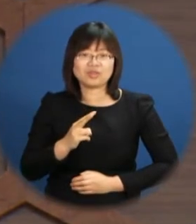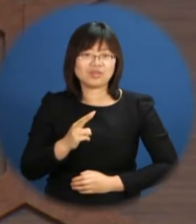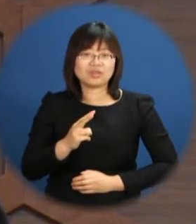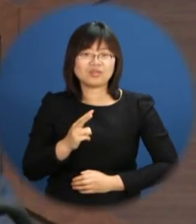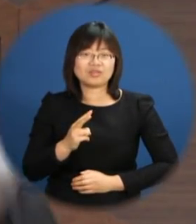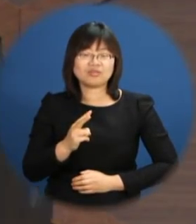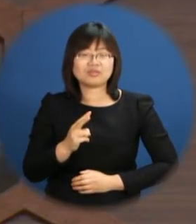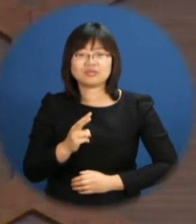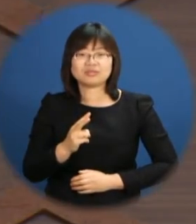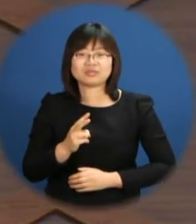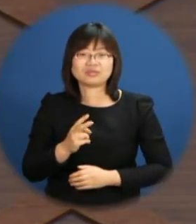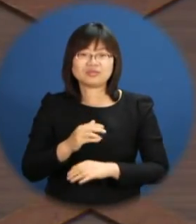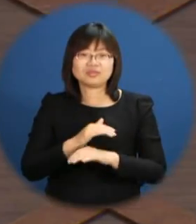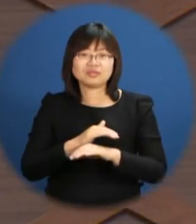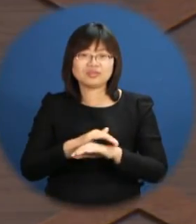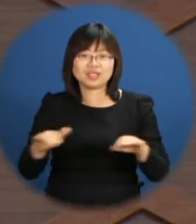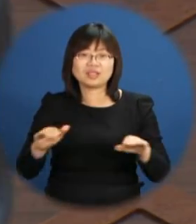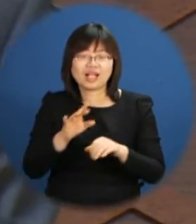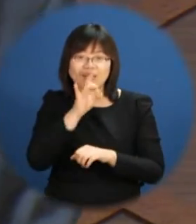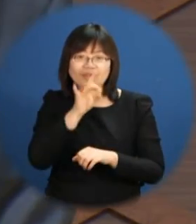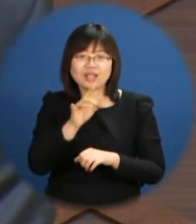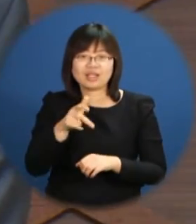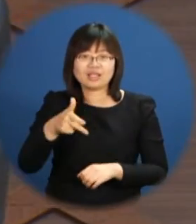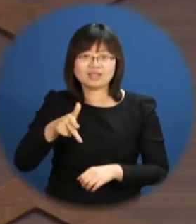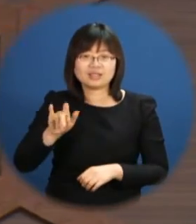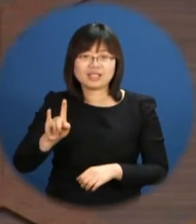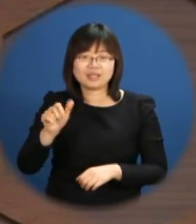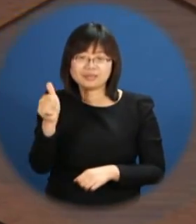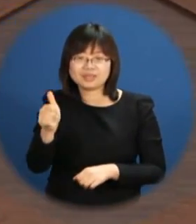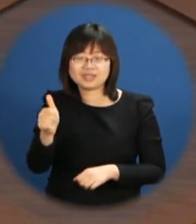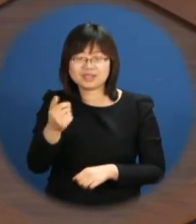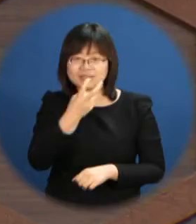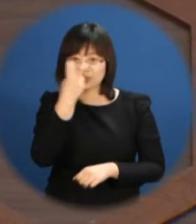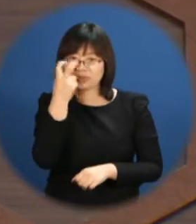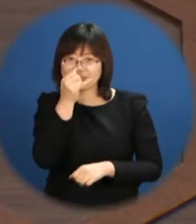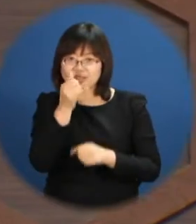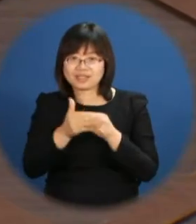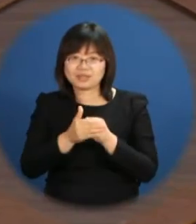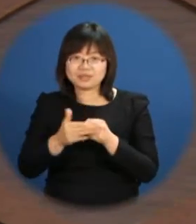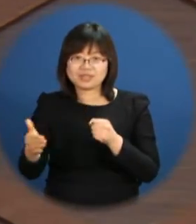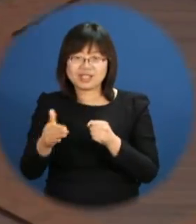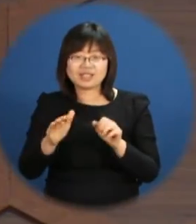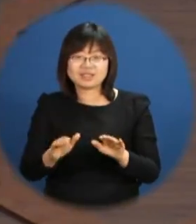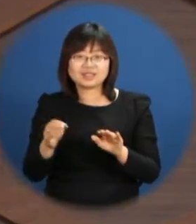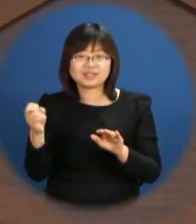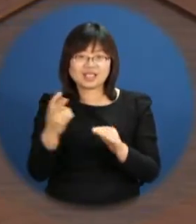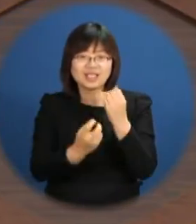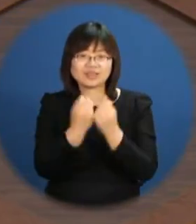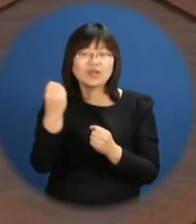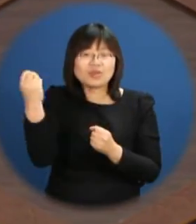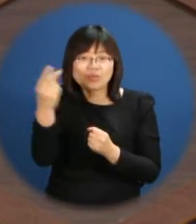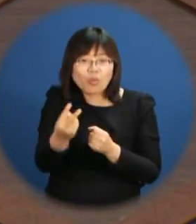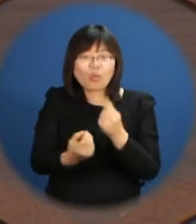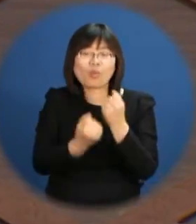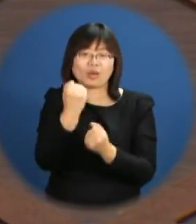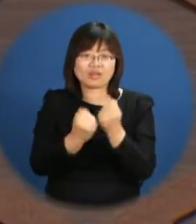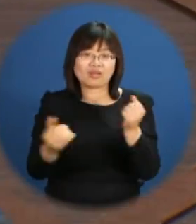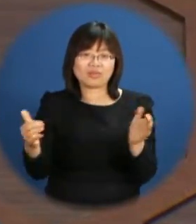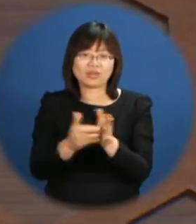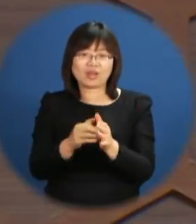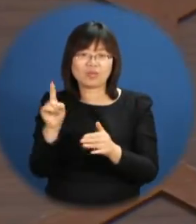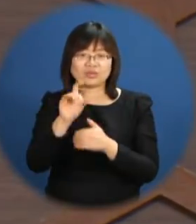났습니다 2개 분대 씨라는 사람 워낙 영미 해가지고 이재석 을 다시 재해석해 버렸는데